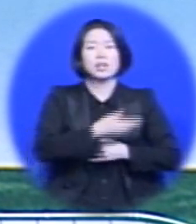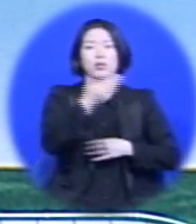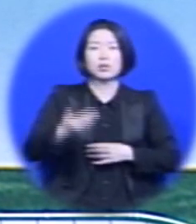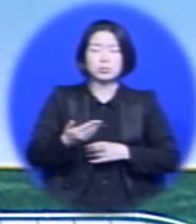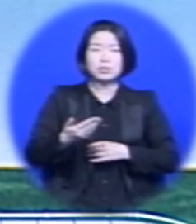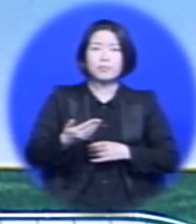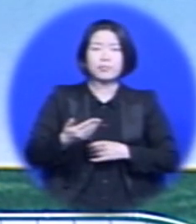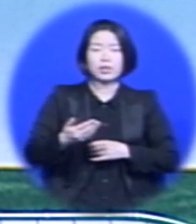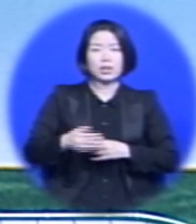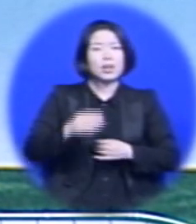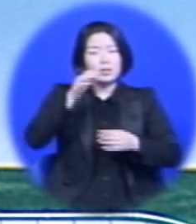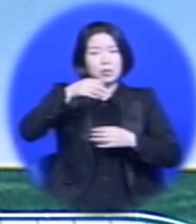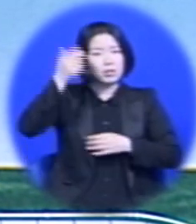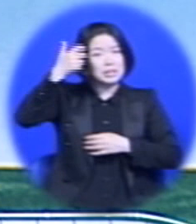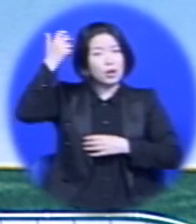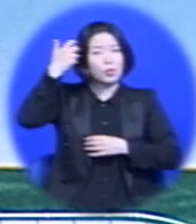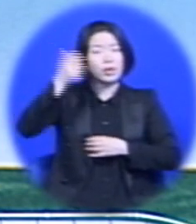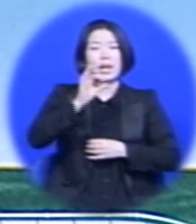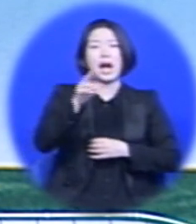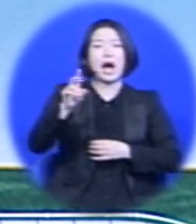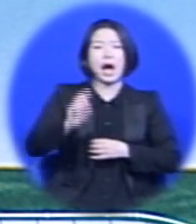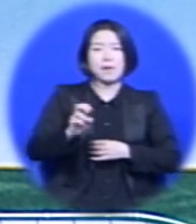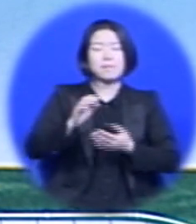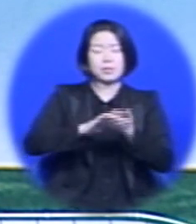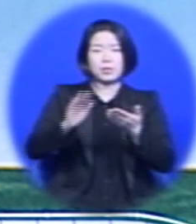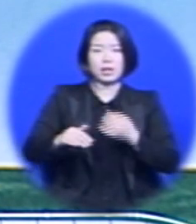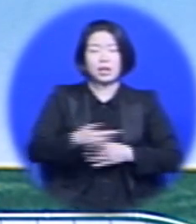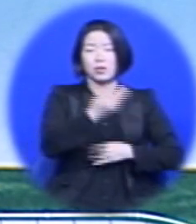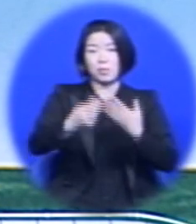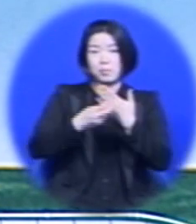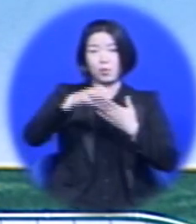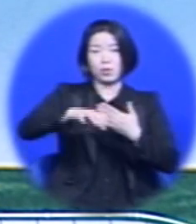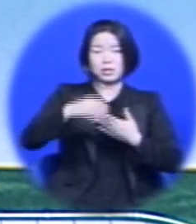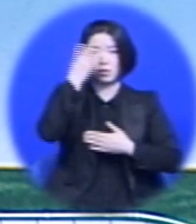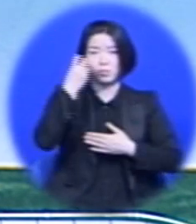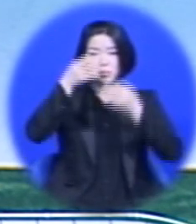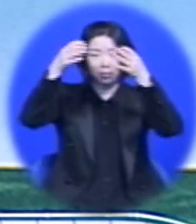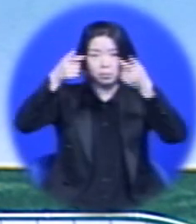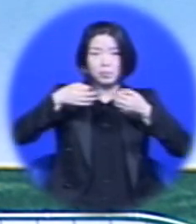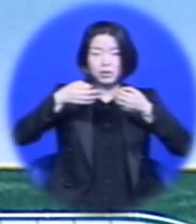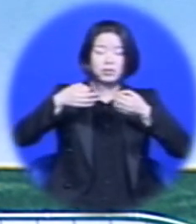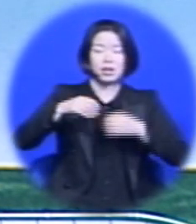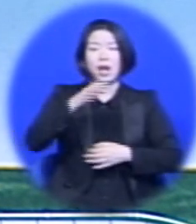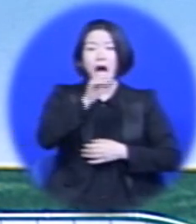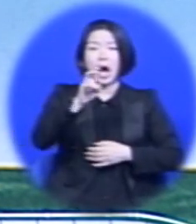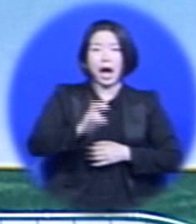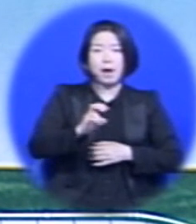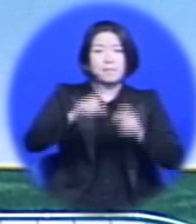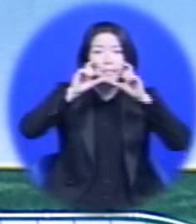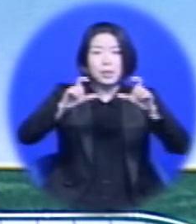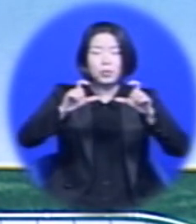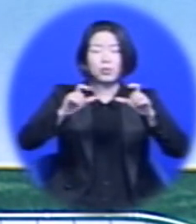죄는 영혼의 암입니다 여러분이 병원에 가서 진찰을 받았는데 아입니다 이런 진단을 받았을